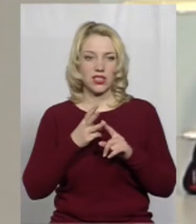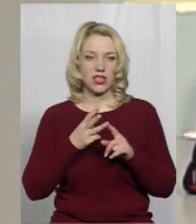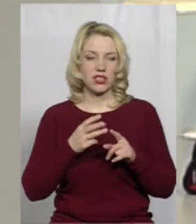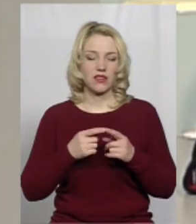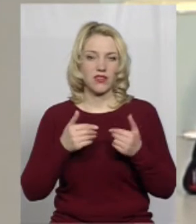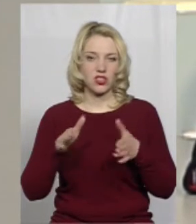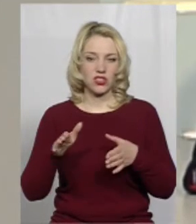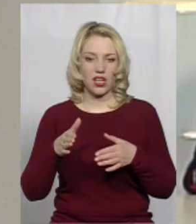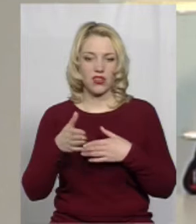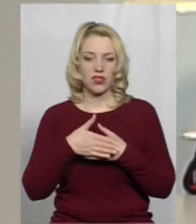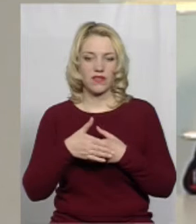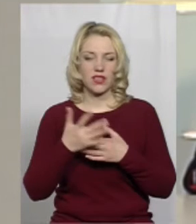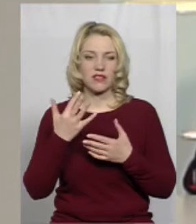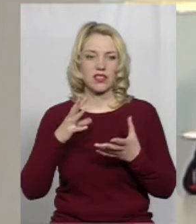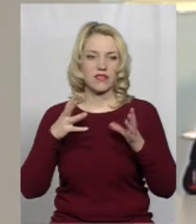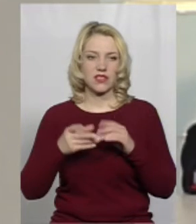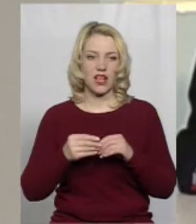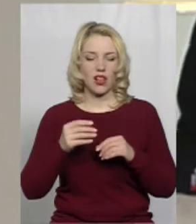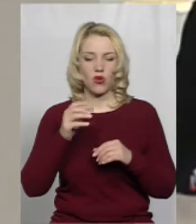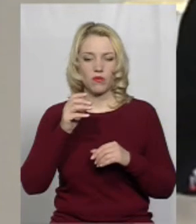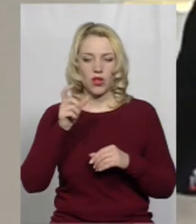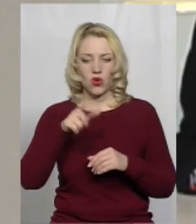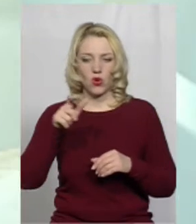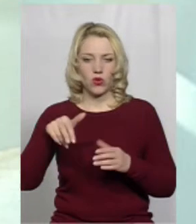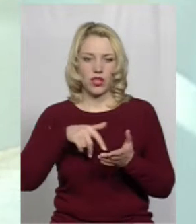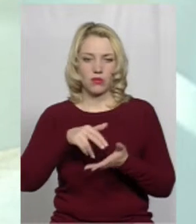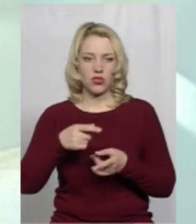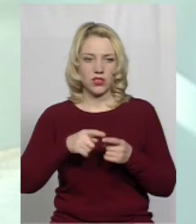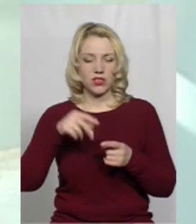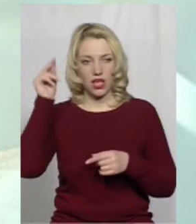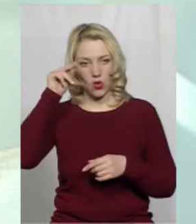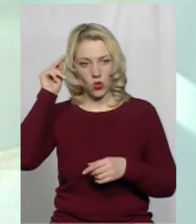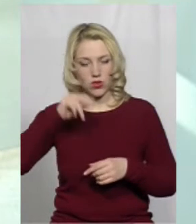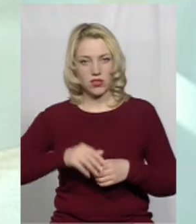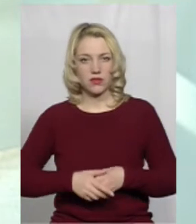двері. Скільки загалом слухачів вже пройшли цей курс?